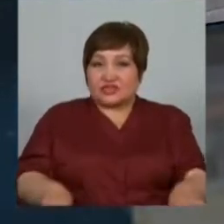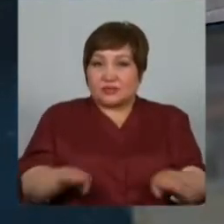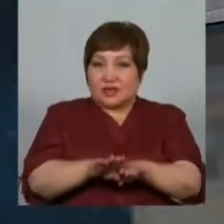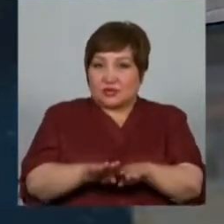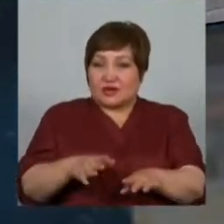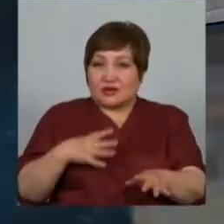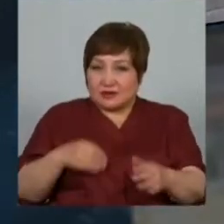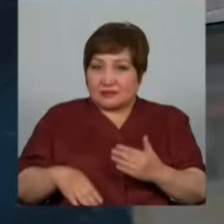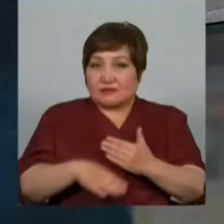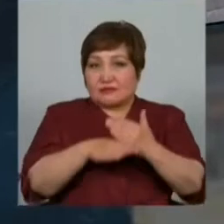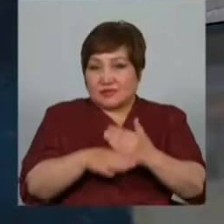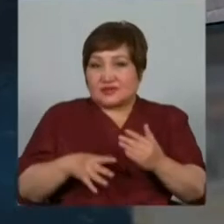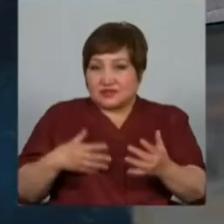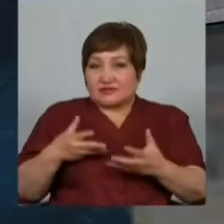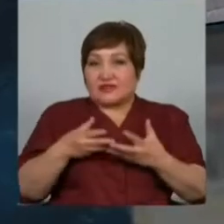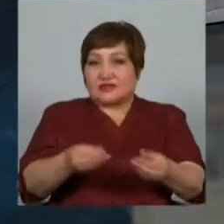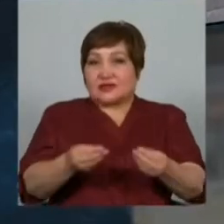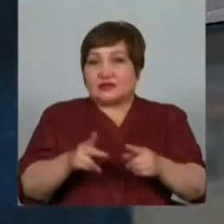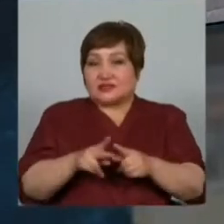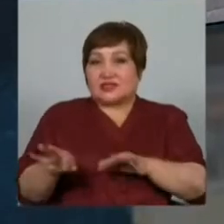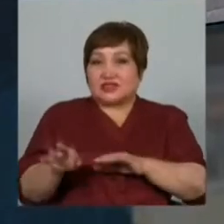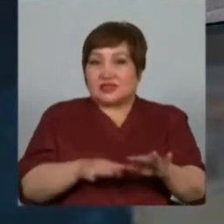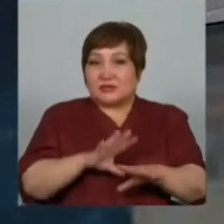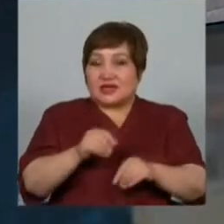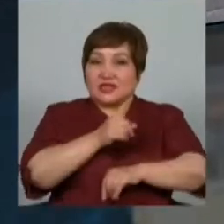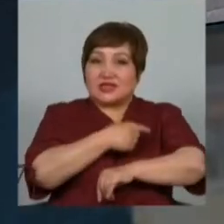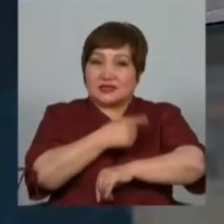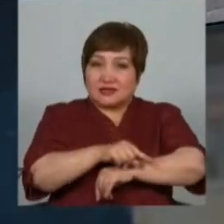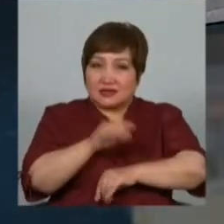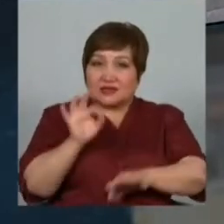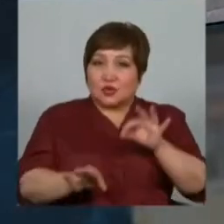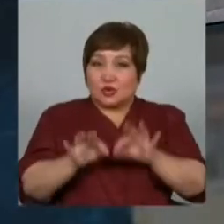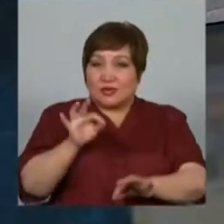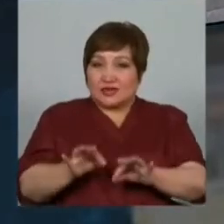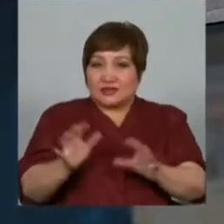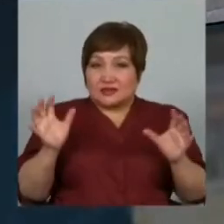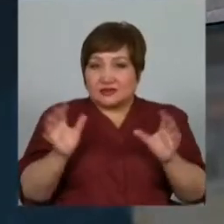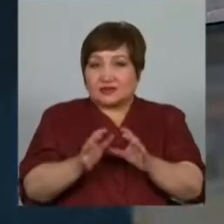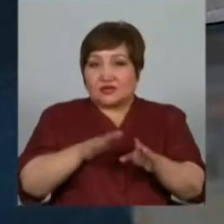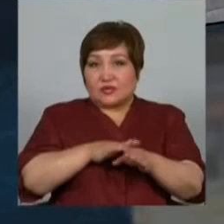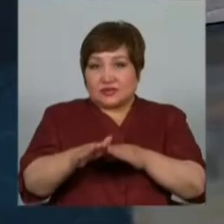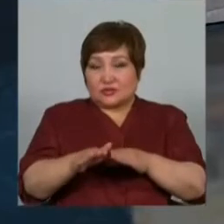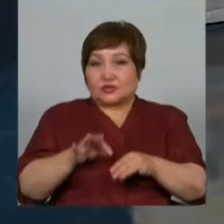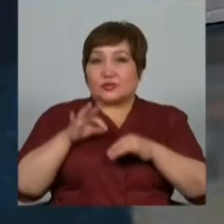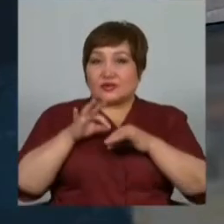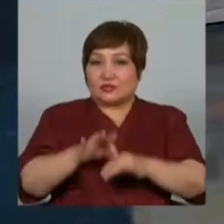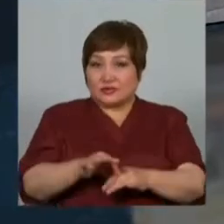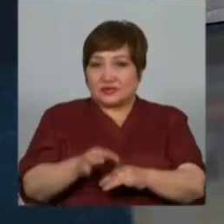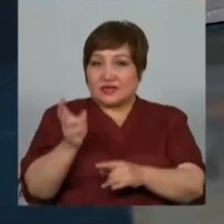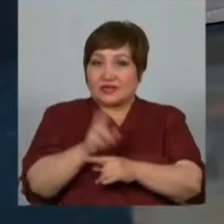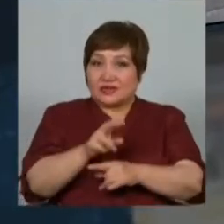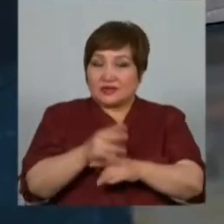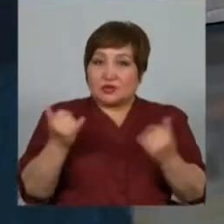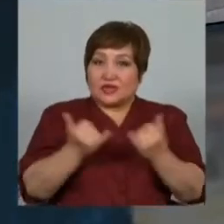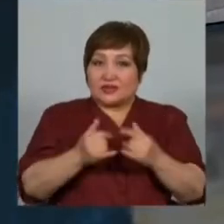Құрметті көрермен, шара барлық санитарлық нормаларды сақтай отырып өтіп жатыр. Келген қонақтар маска